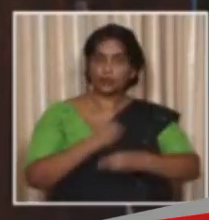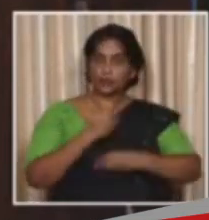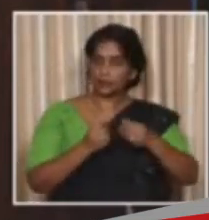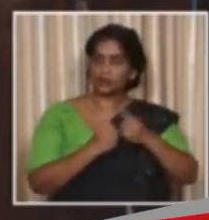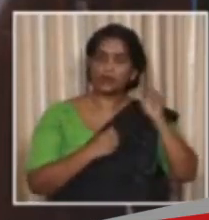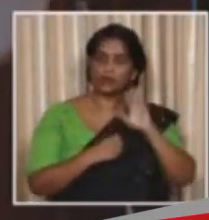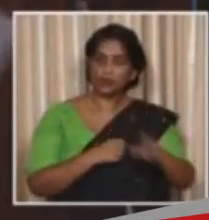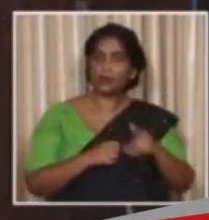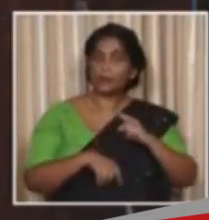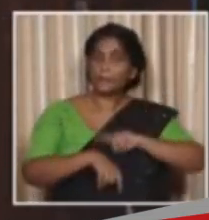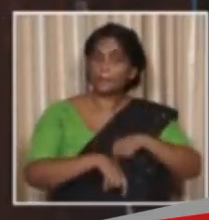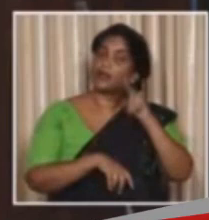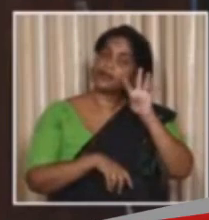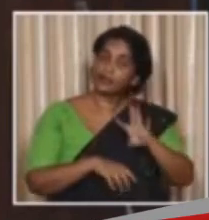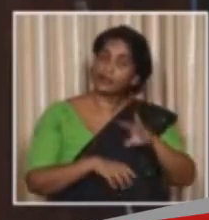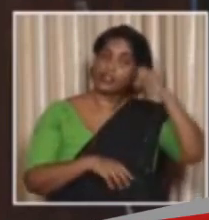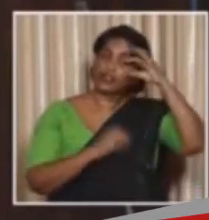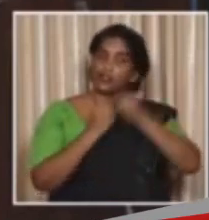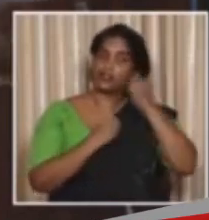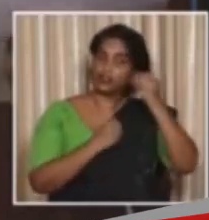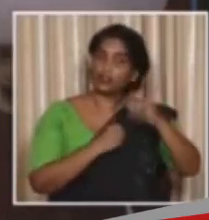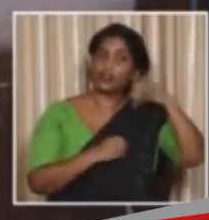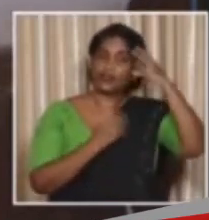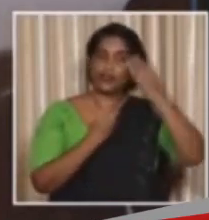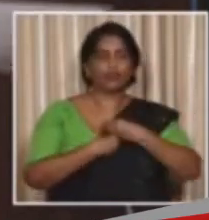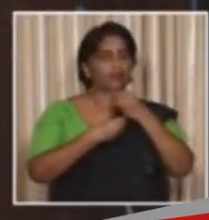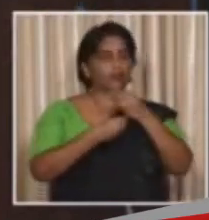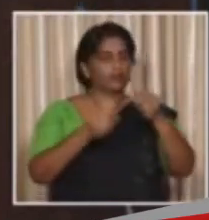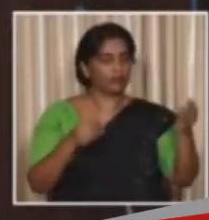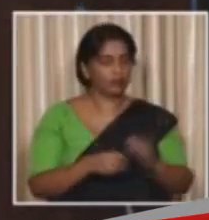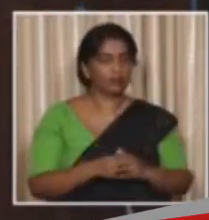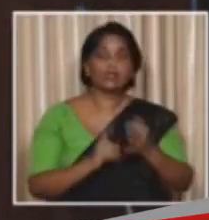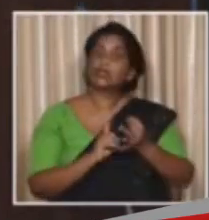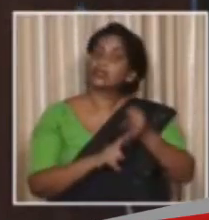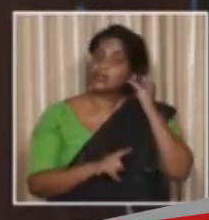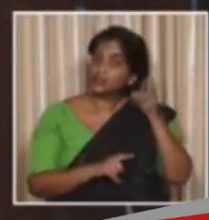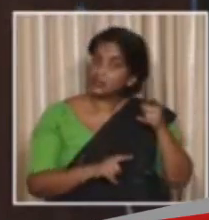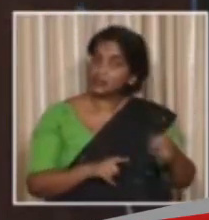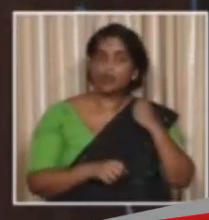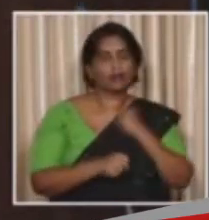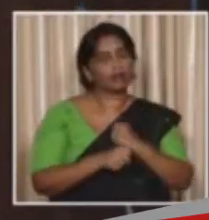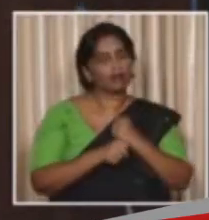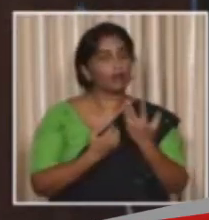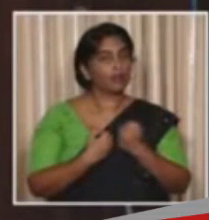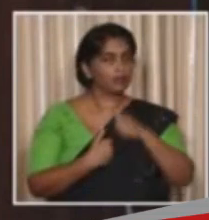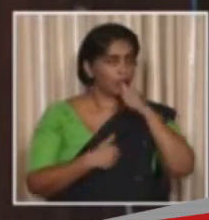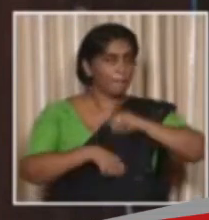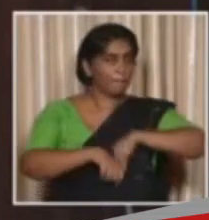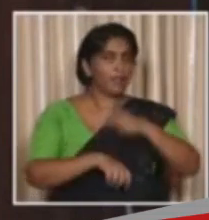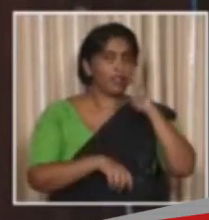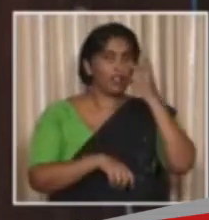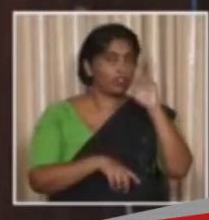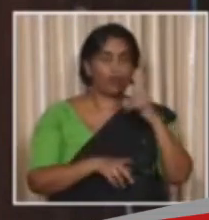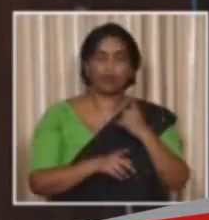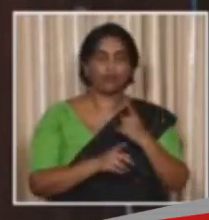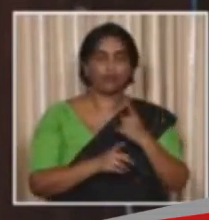මොකද්ද විදුලිය නිෂ්පාදනය කරන්න පෑ 24 විදුලිය දෙන්න විදුලිය බෙදාරින්න ජනාධිපතිතුමා මේ ආණ්ඩුව